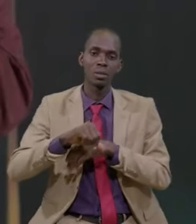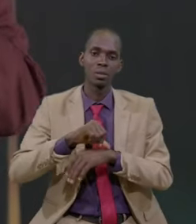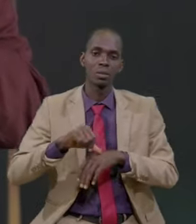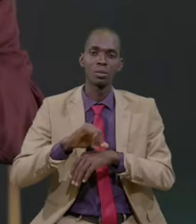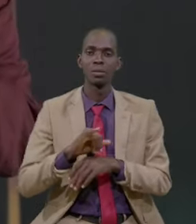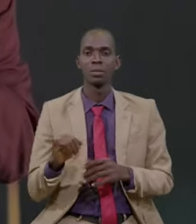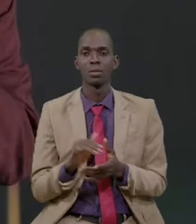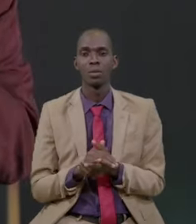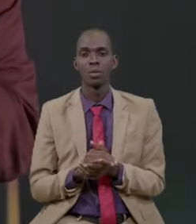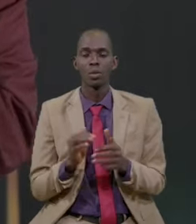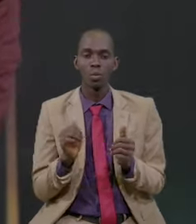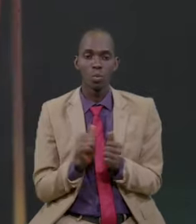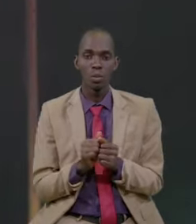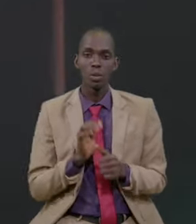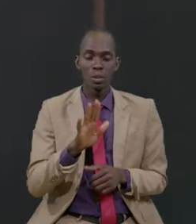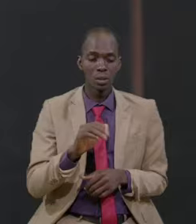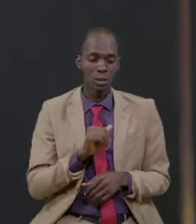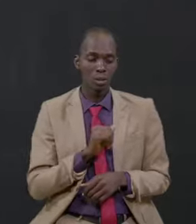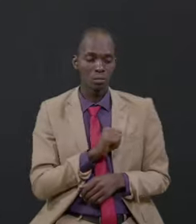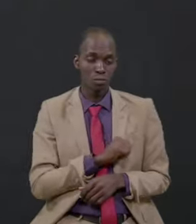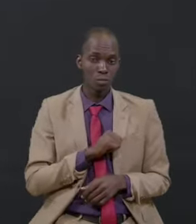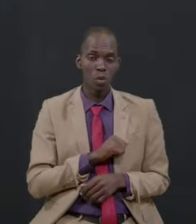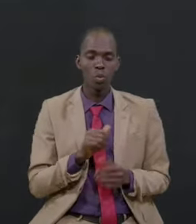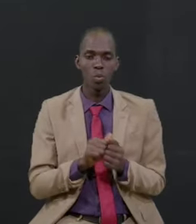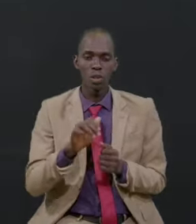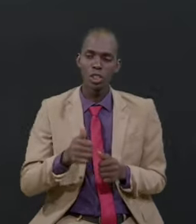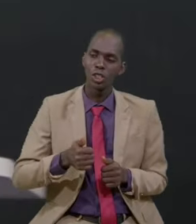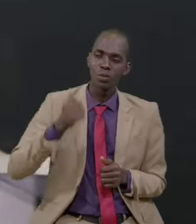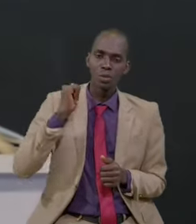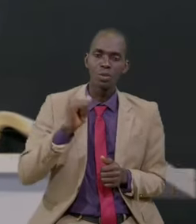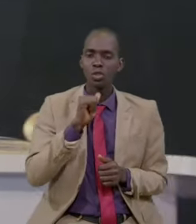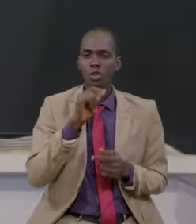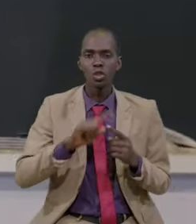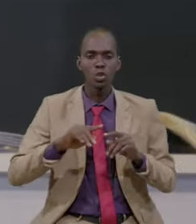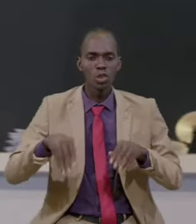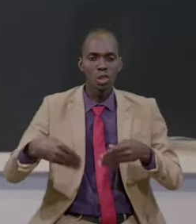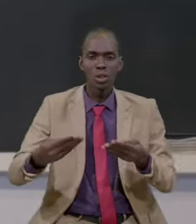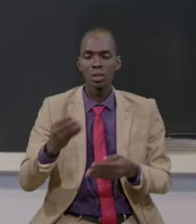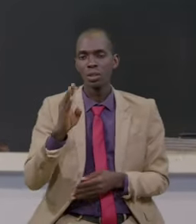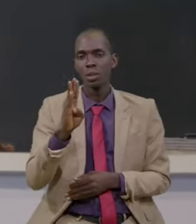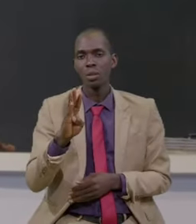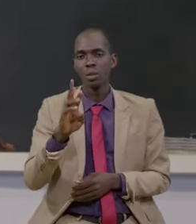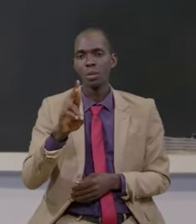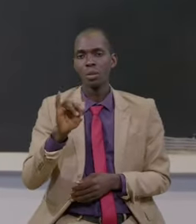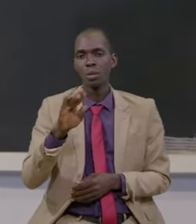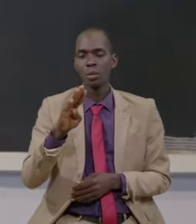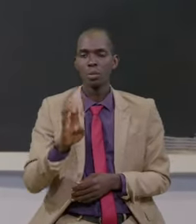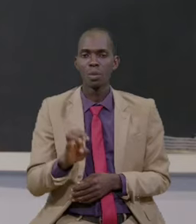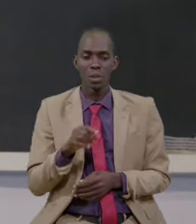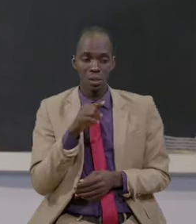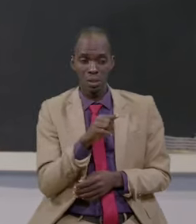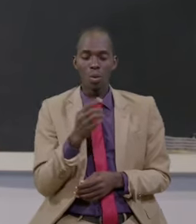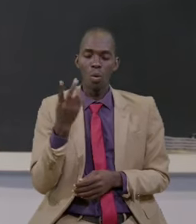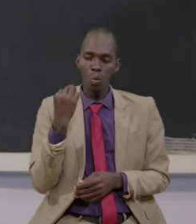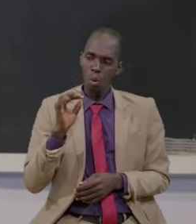avec son action, avec son refus de ne pas donner le pot de vin. Il prêchait l'évangile à ces